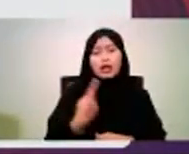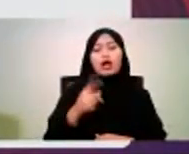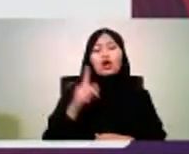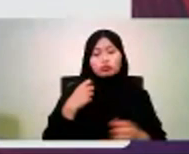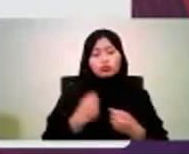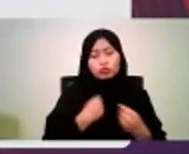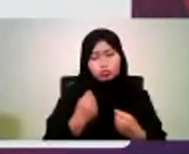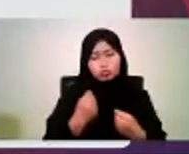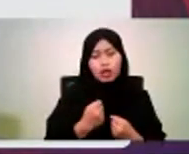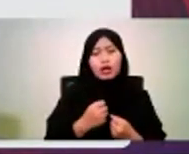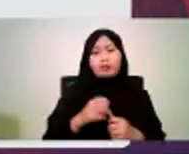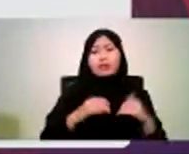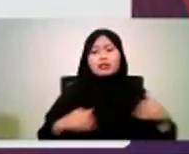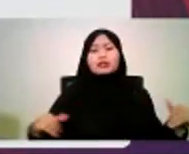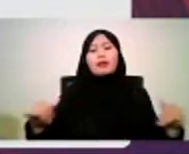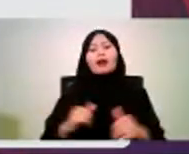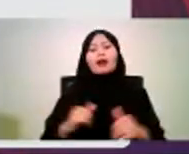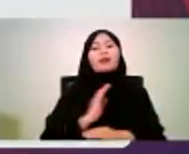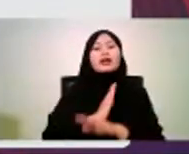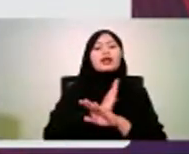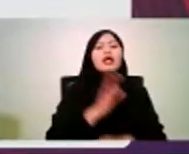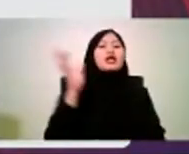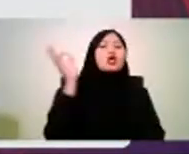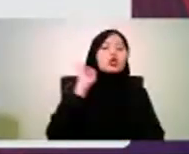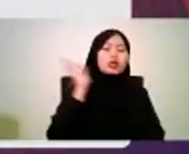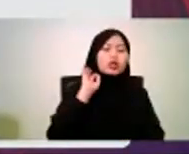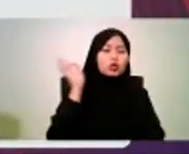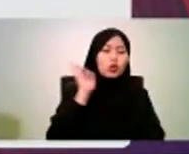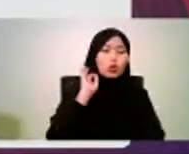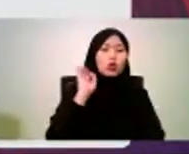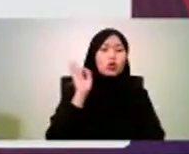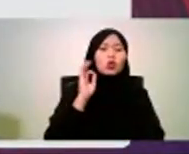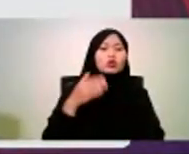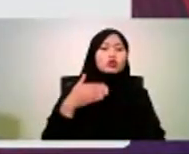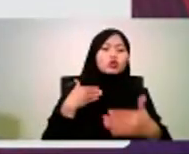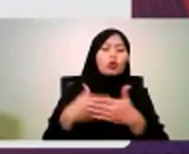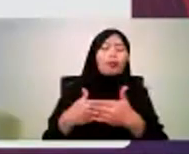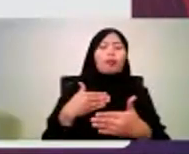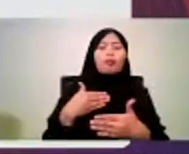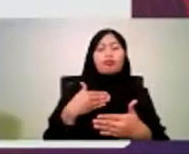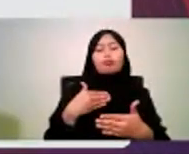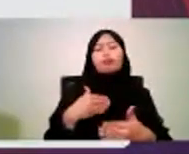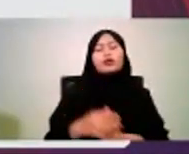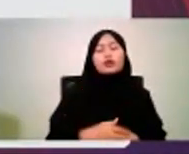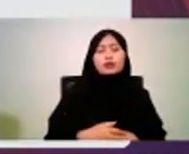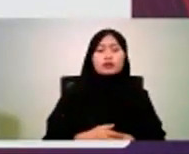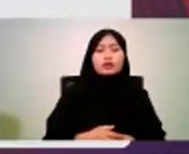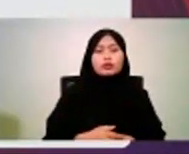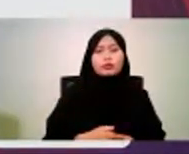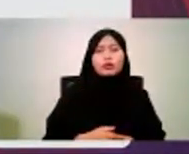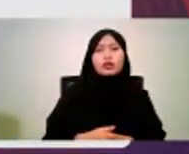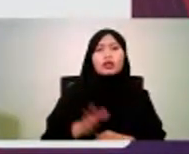untuk betah bersama-sama menghindari dari risiko-risiko stagflasi tadi itu bahasa